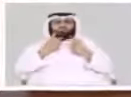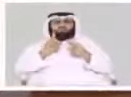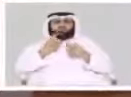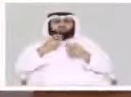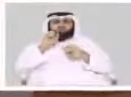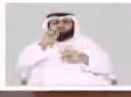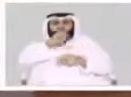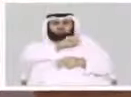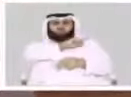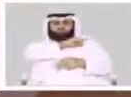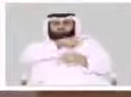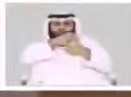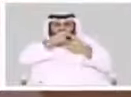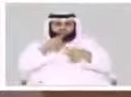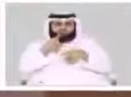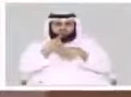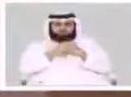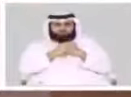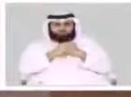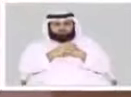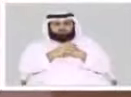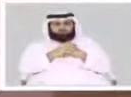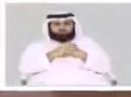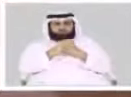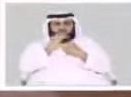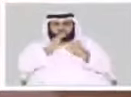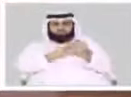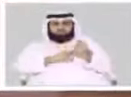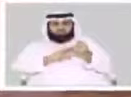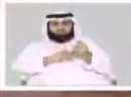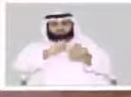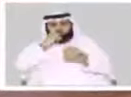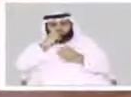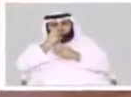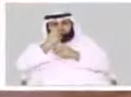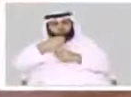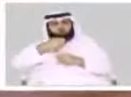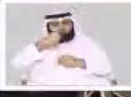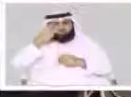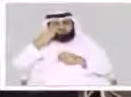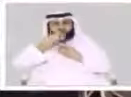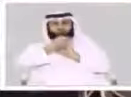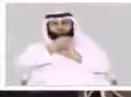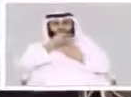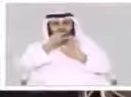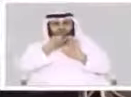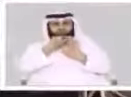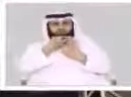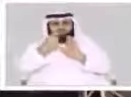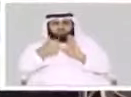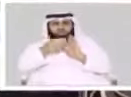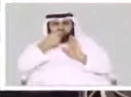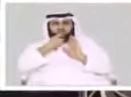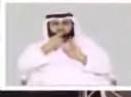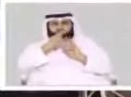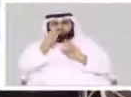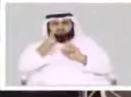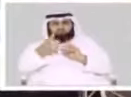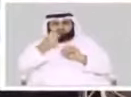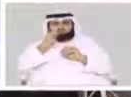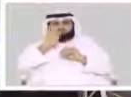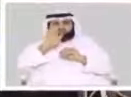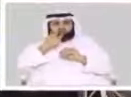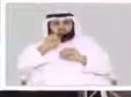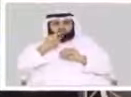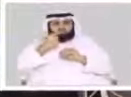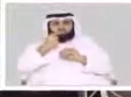عصي الله عز وجل به، وحرمة الدماء من أعظم. ولهذا في هذه السورة من أجل ذلك كتبنا على بني إسرائيل أنه من